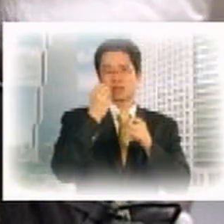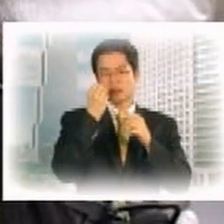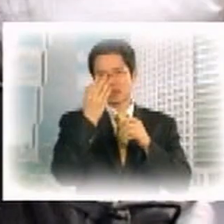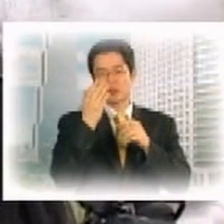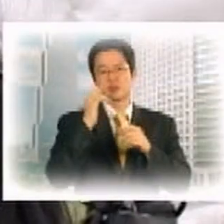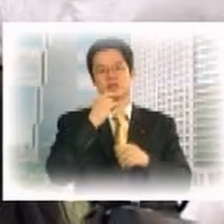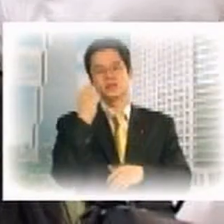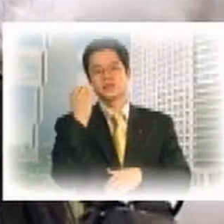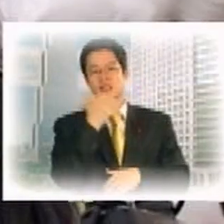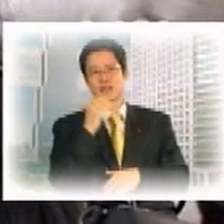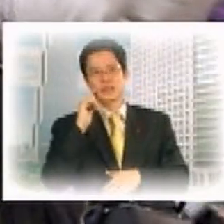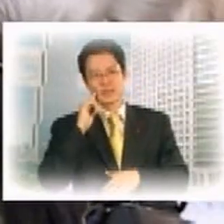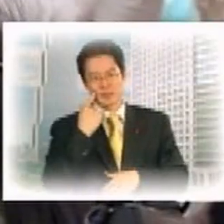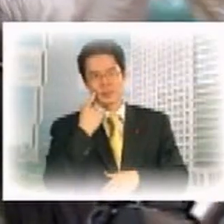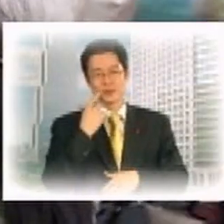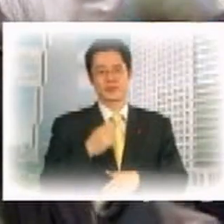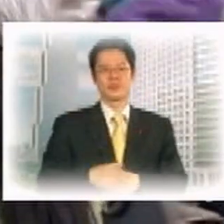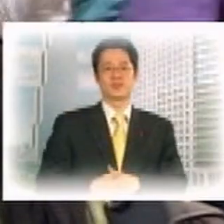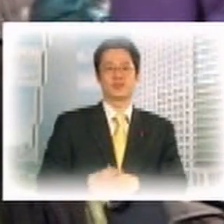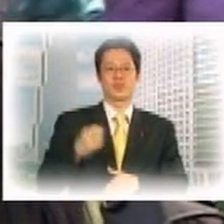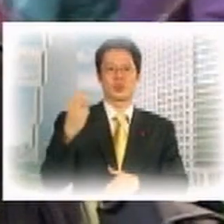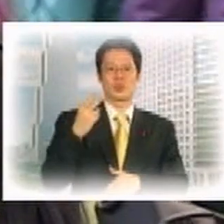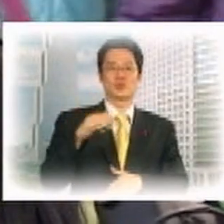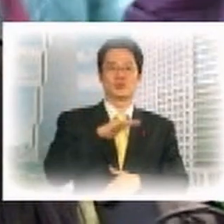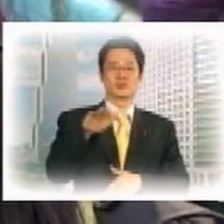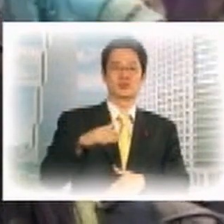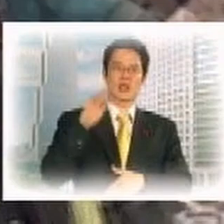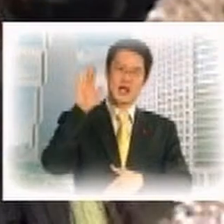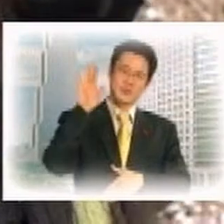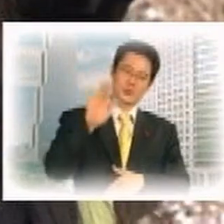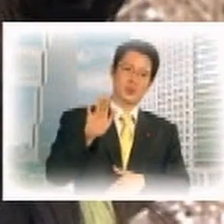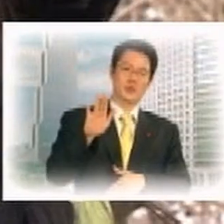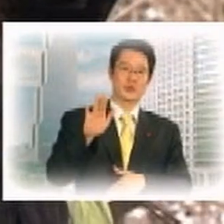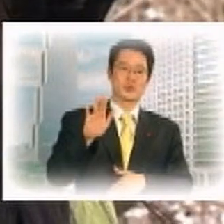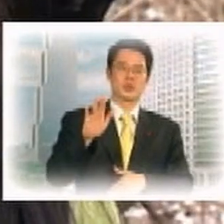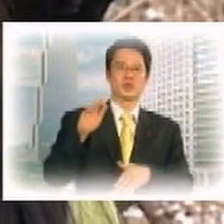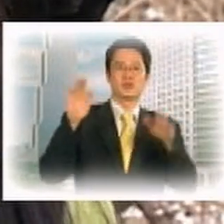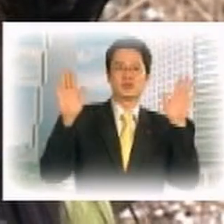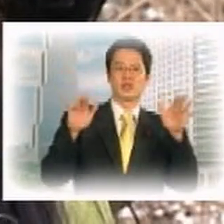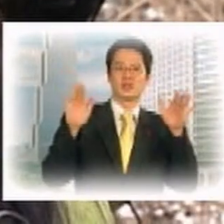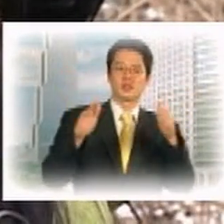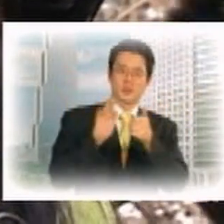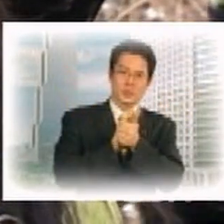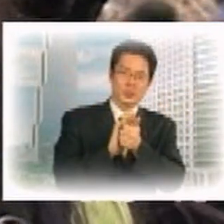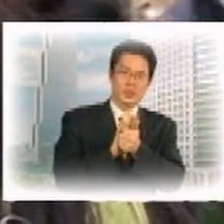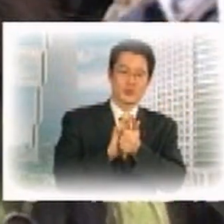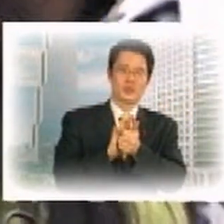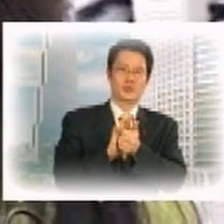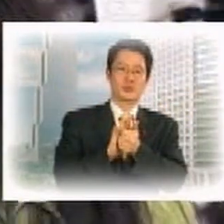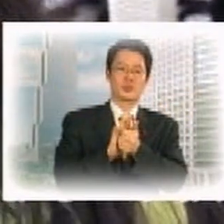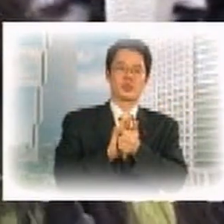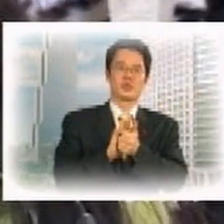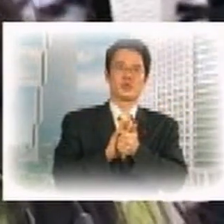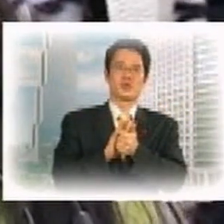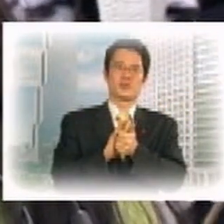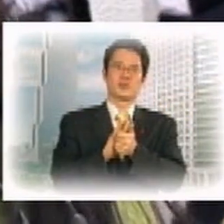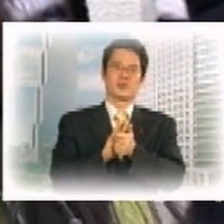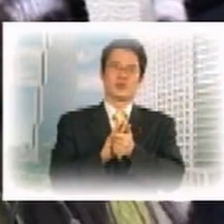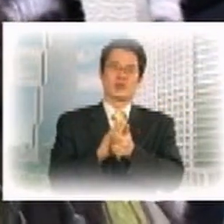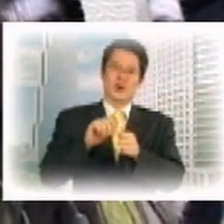모형이야 신기하고요. 색깔도 예뻐요. 우리들이 앞으로 새들을